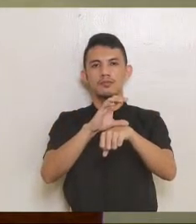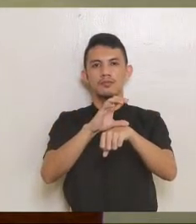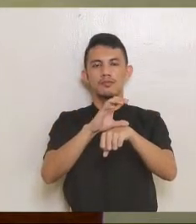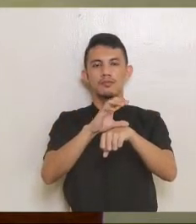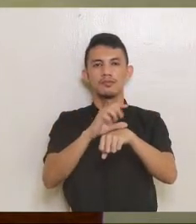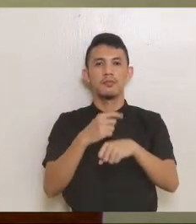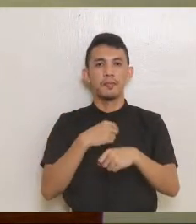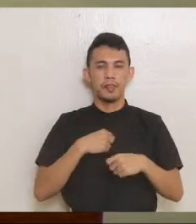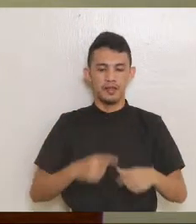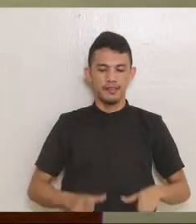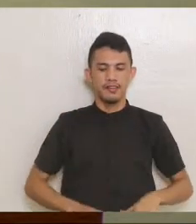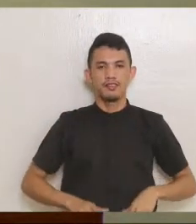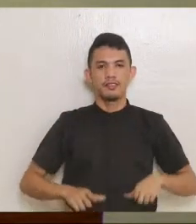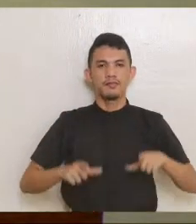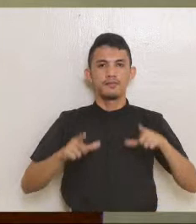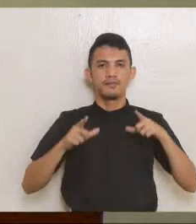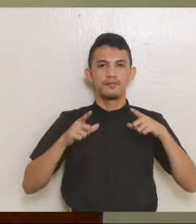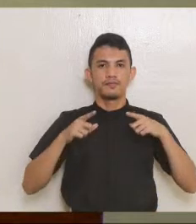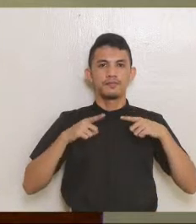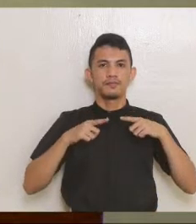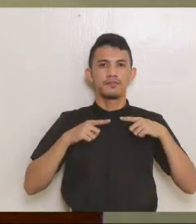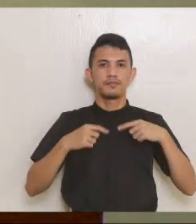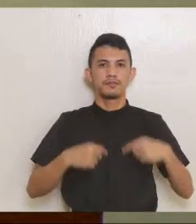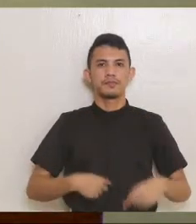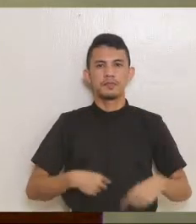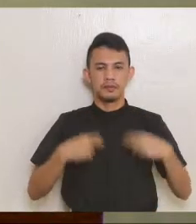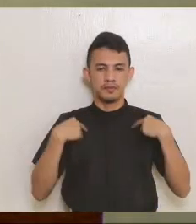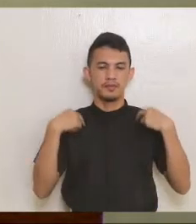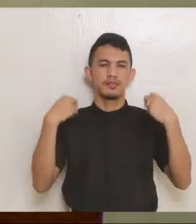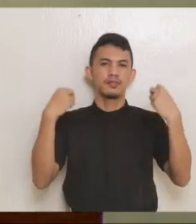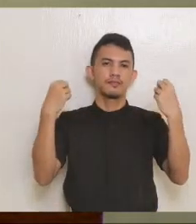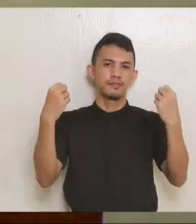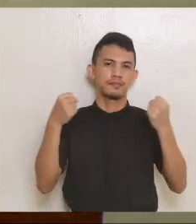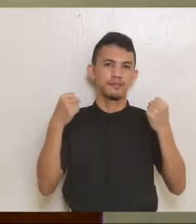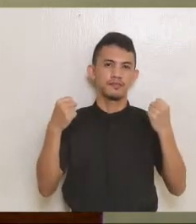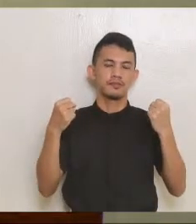gihapon day ko. Lagsik man gihapon day ko glawas.